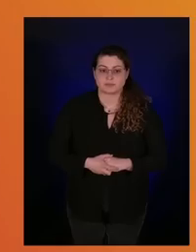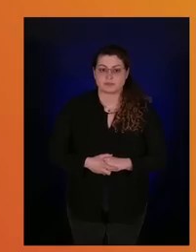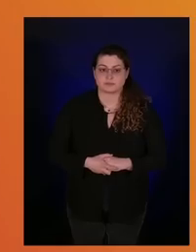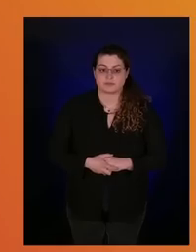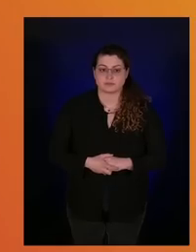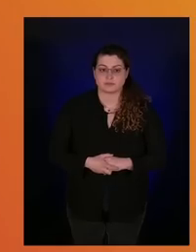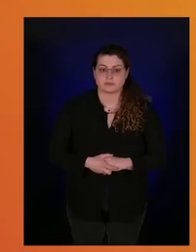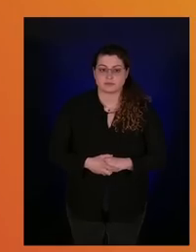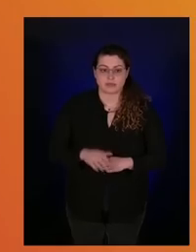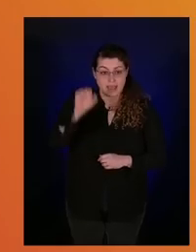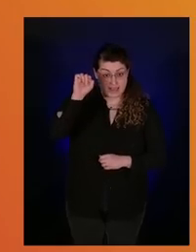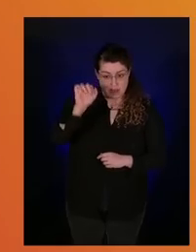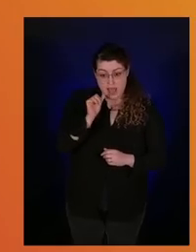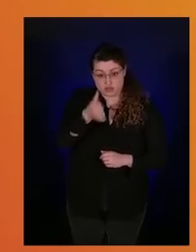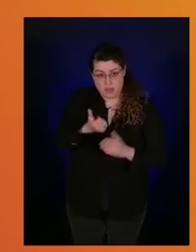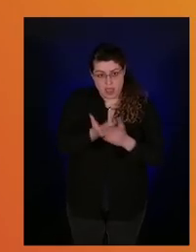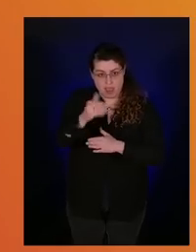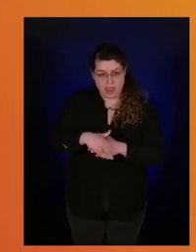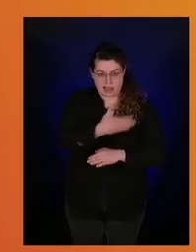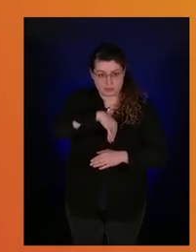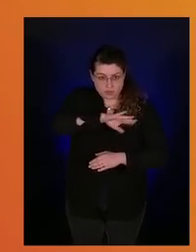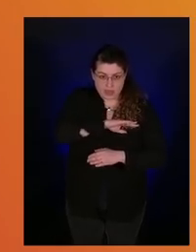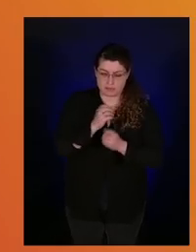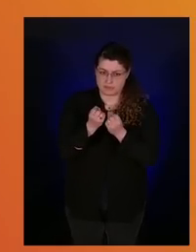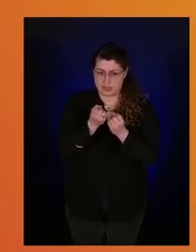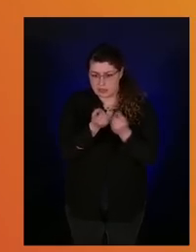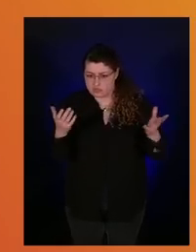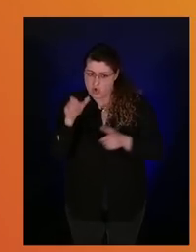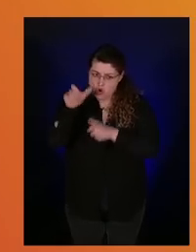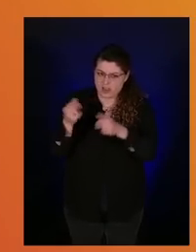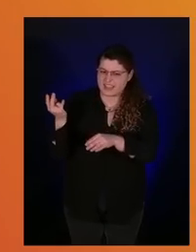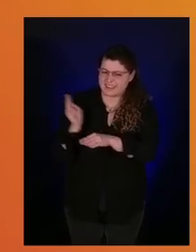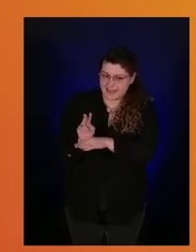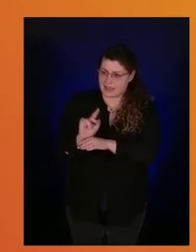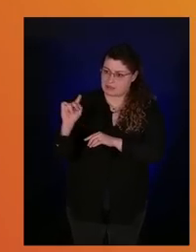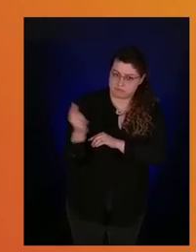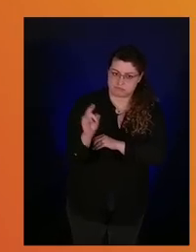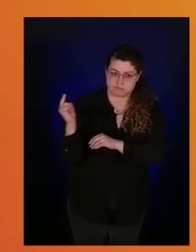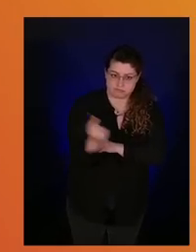Les camarades auront en charge demain d'essayer de faire passer un maximum de délégués comme on s'y est engagé lundi.